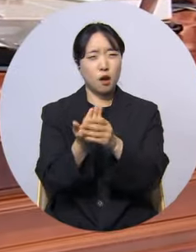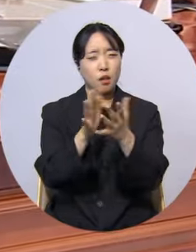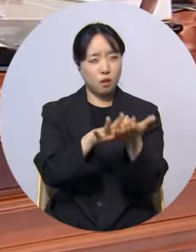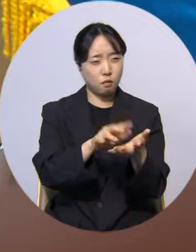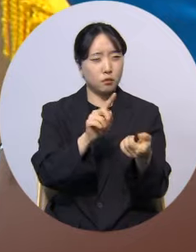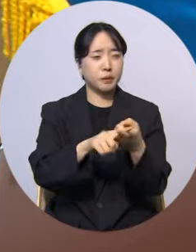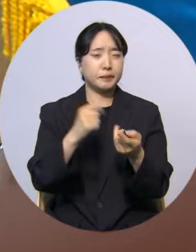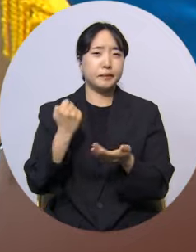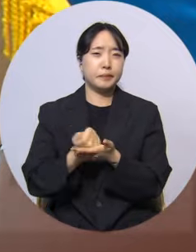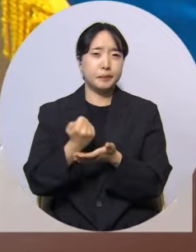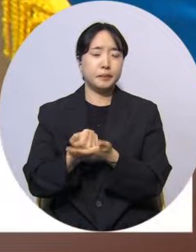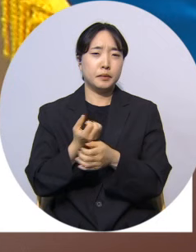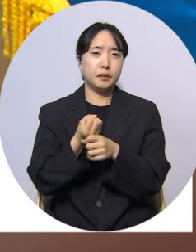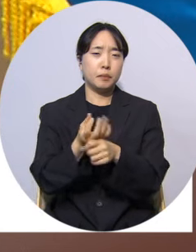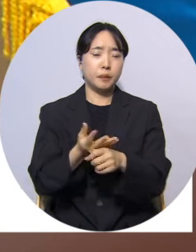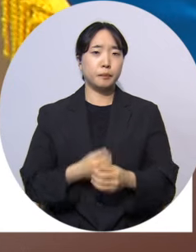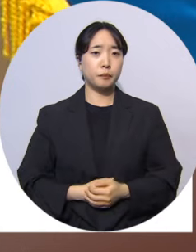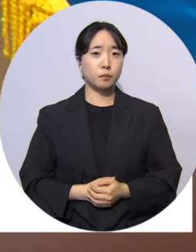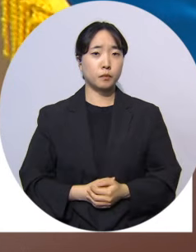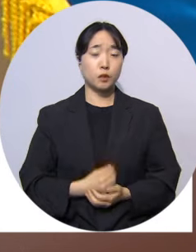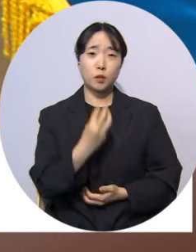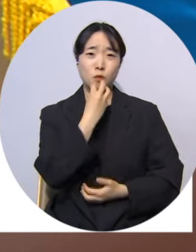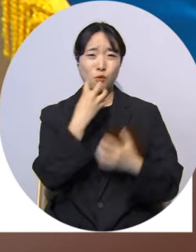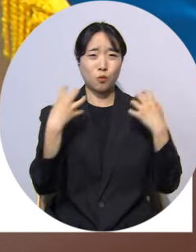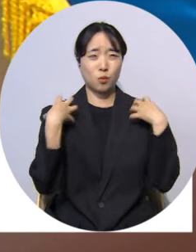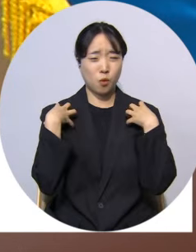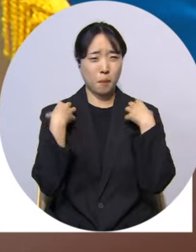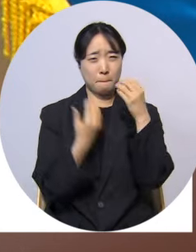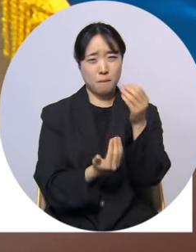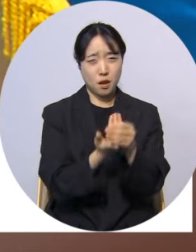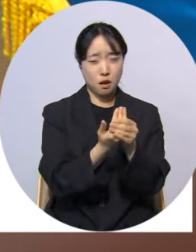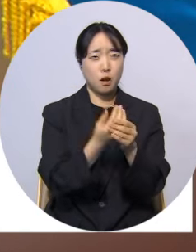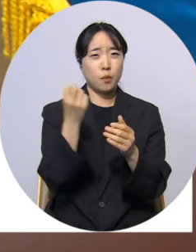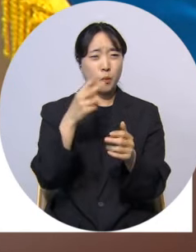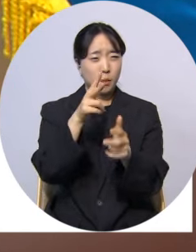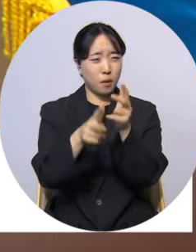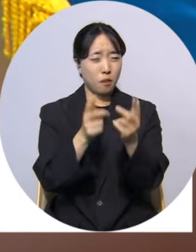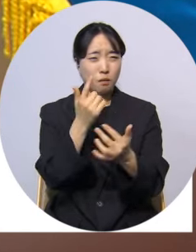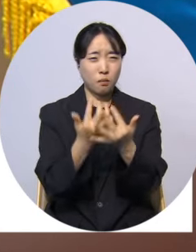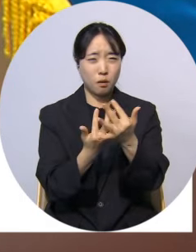건넸습니다. 희생되신 분들의 명복을 빌며